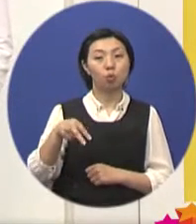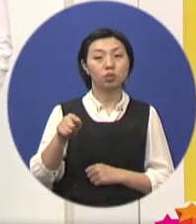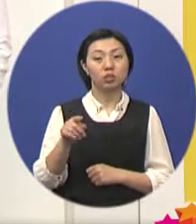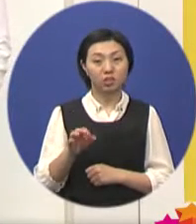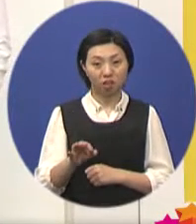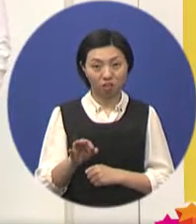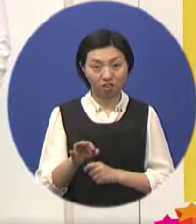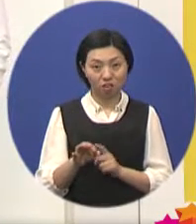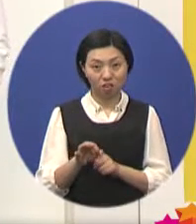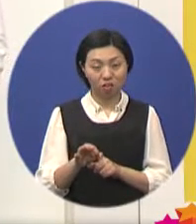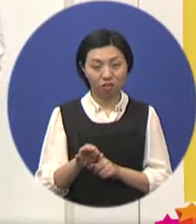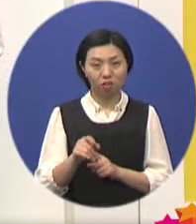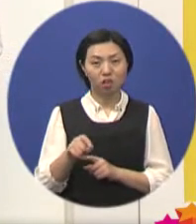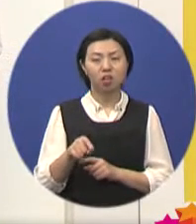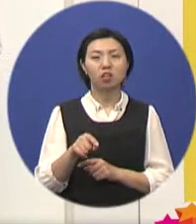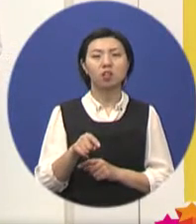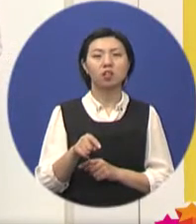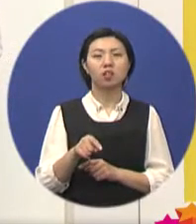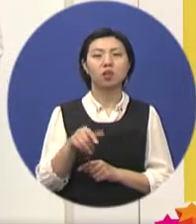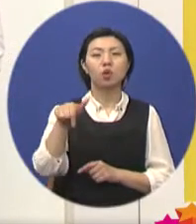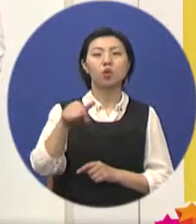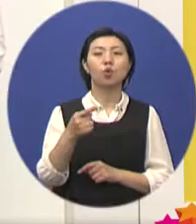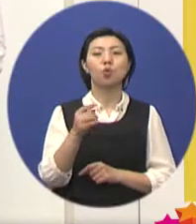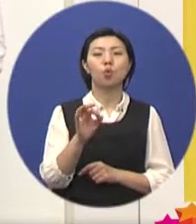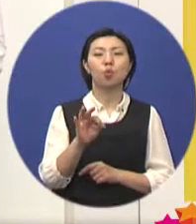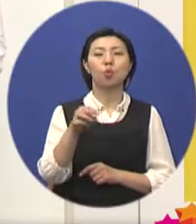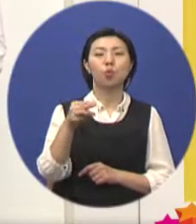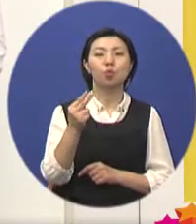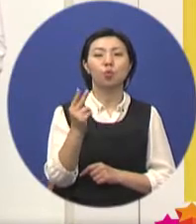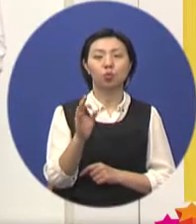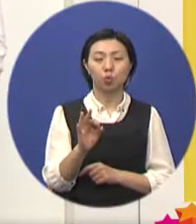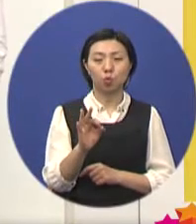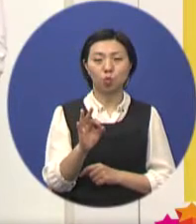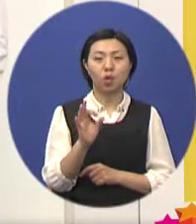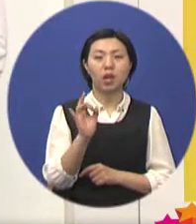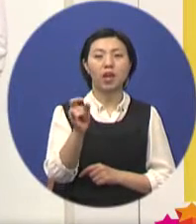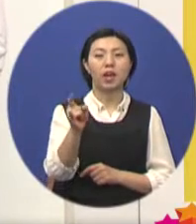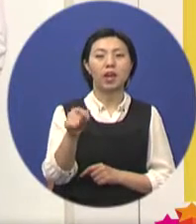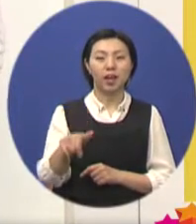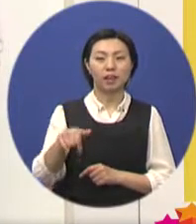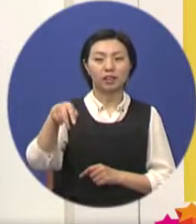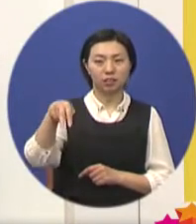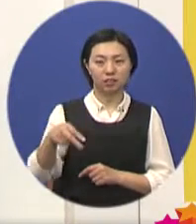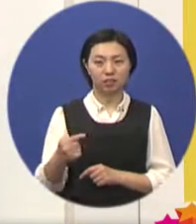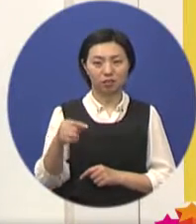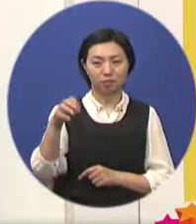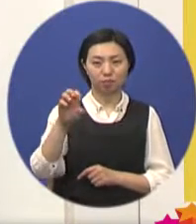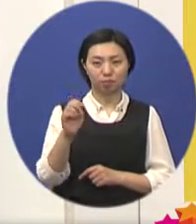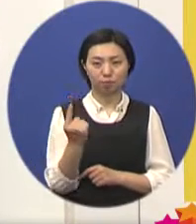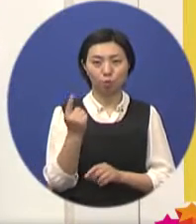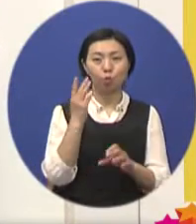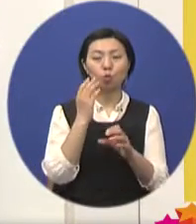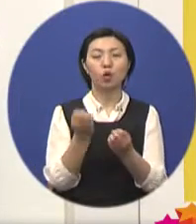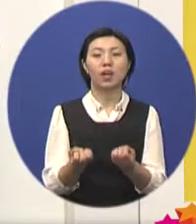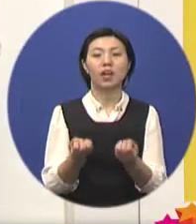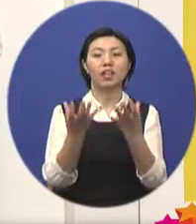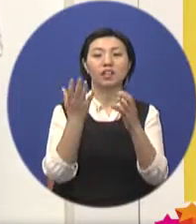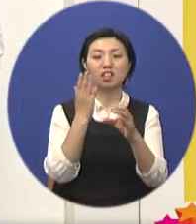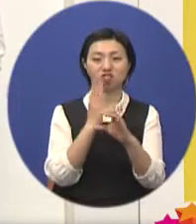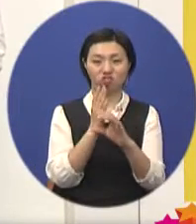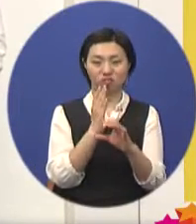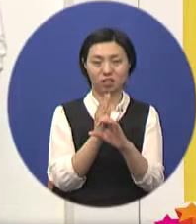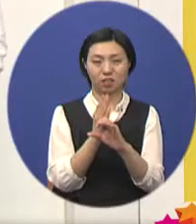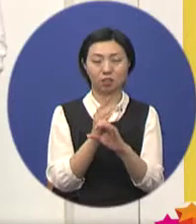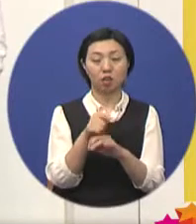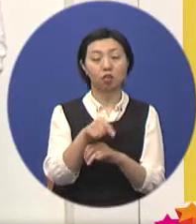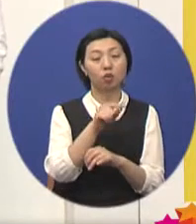공룡세계 엑스포 열리고 있어요. 예. 아, 그렇구나. 고성에서도 예. 이렇게 열리는군요. 맞아요. 예. 네. 자, 무슨 꽃이 피었어요,